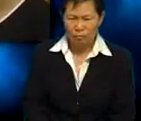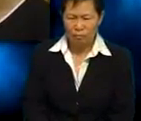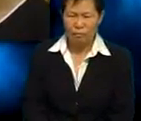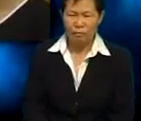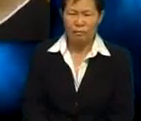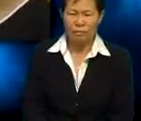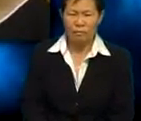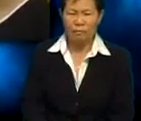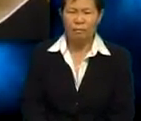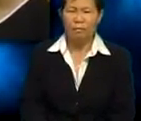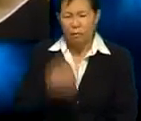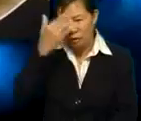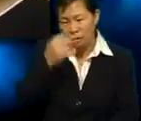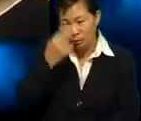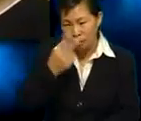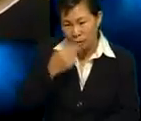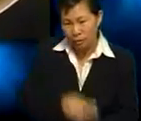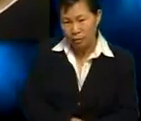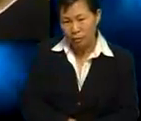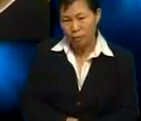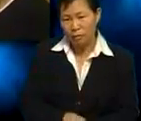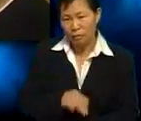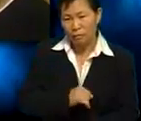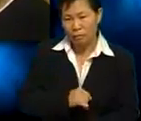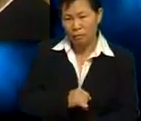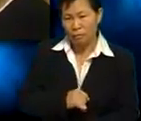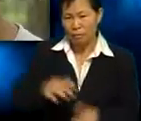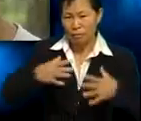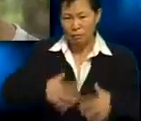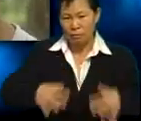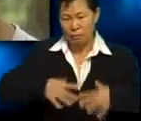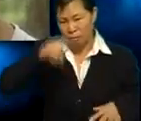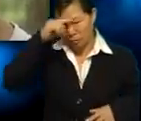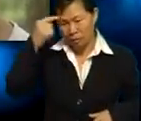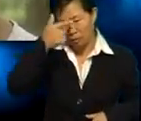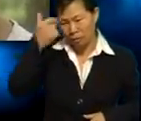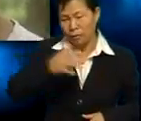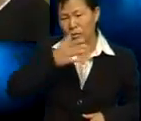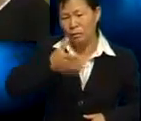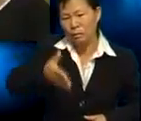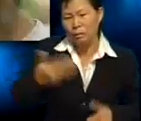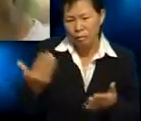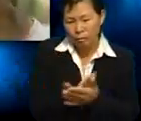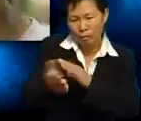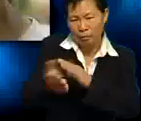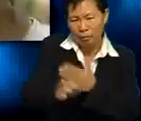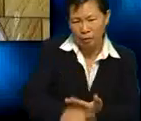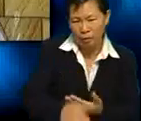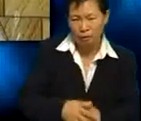dia. Suilin, kenapa nangis? Sebenarnya, saya pakai baju hitam kerana nenek saya baru saja meninggal.